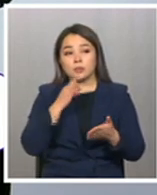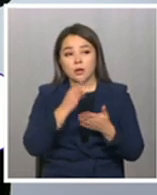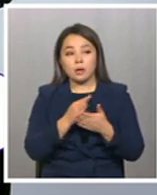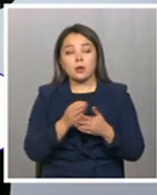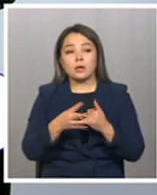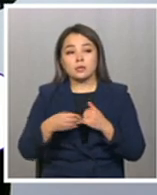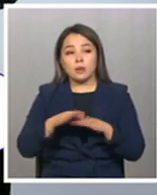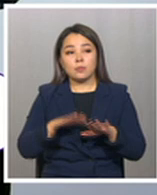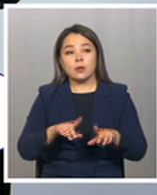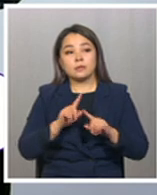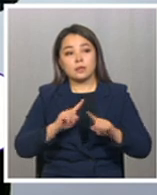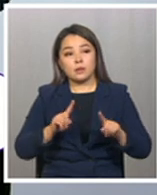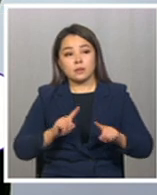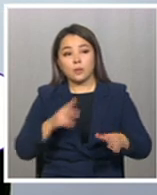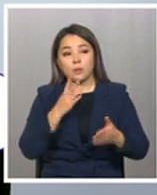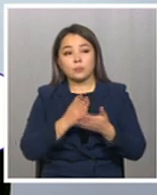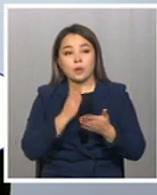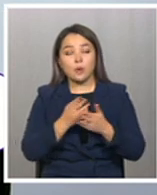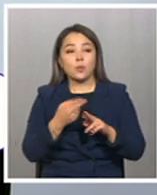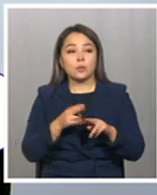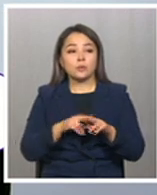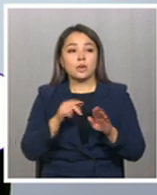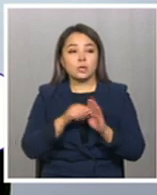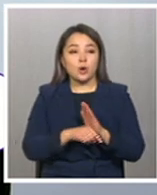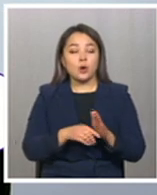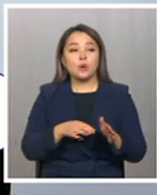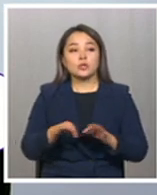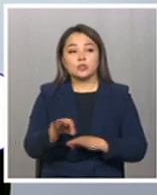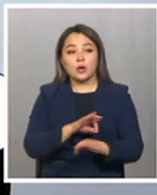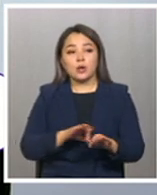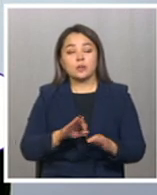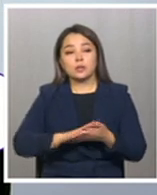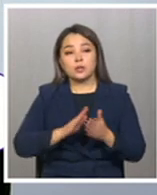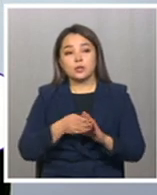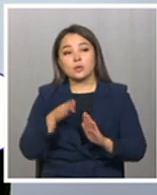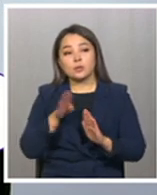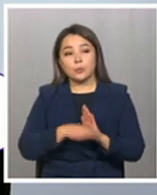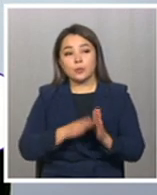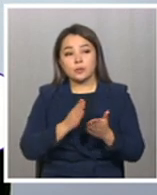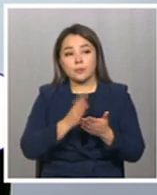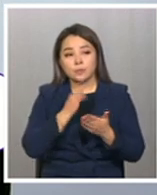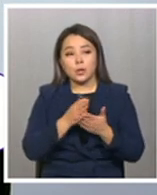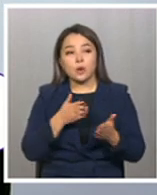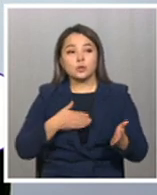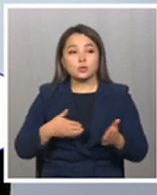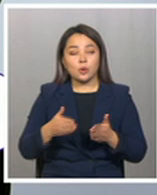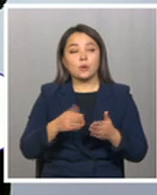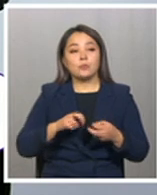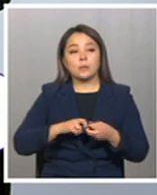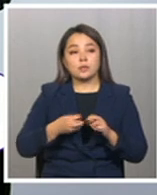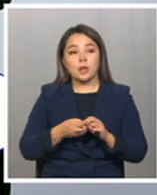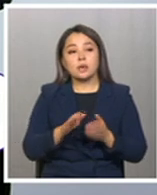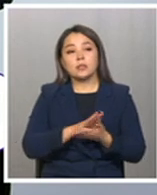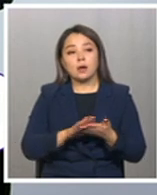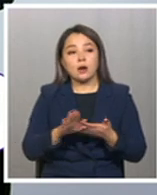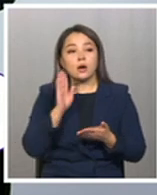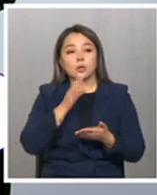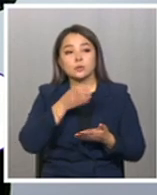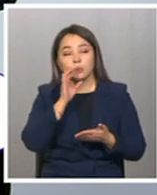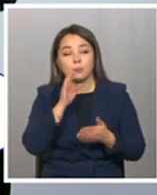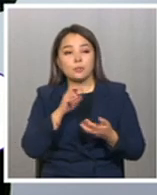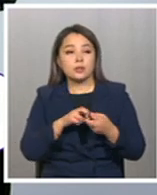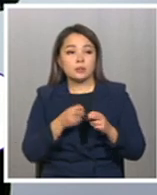аймақтың ерекшеліктеріне байланысты. Оның ішінде инфрақұрылымның нашар дамуы болуы мүмкін. Бұл жол мәселесі, таза ауыз су